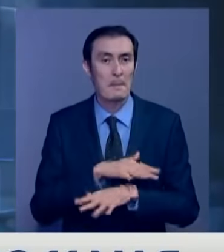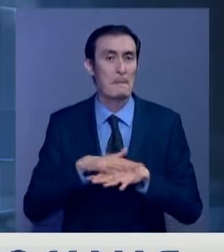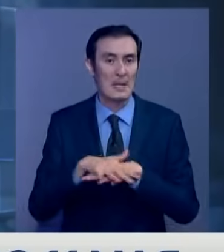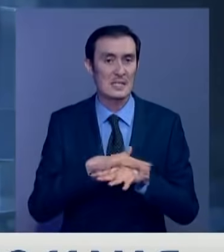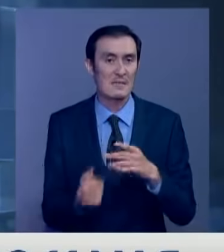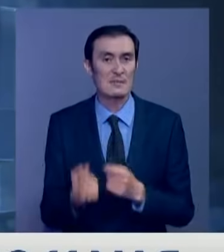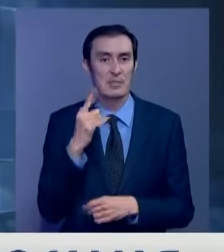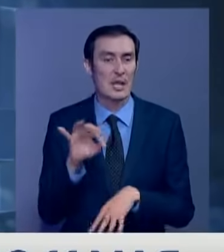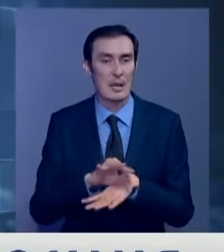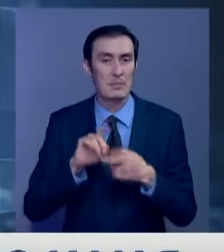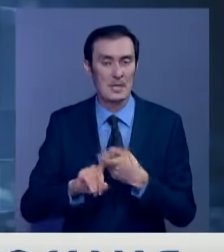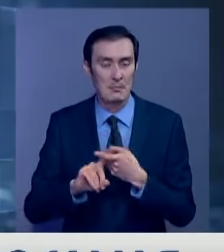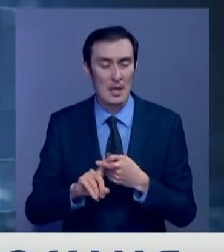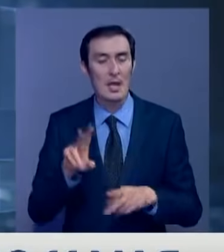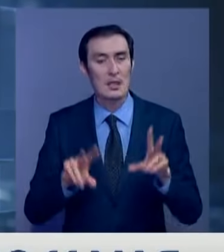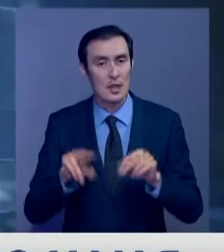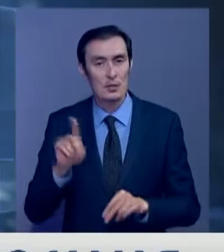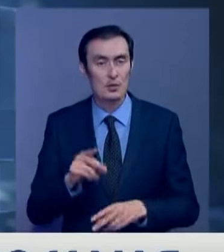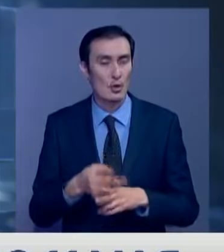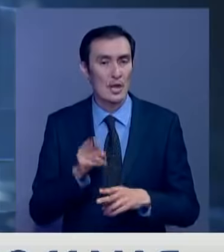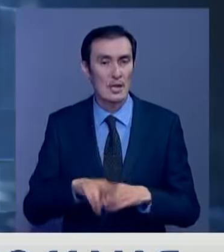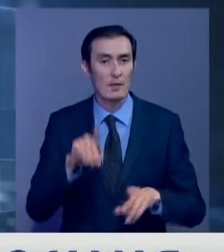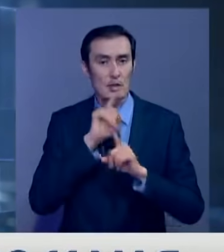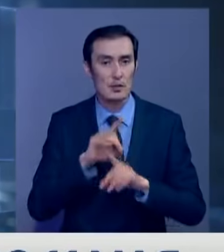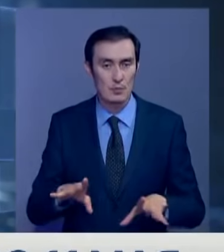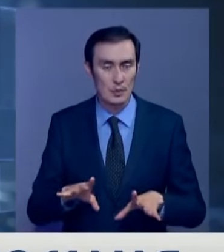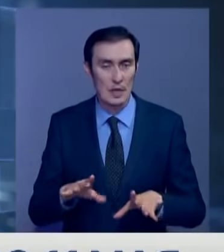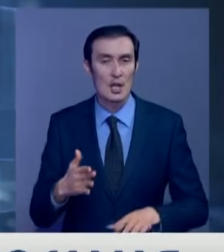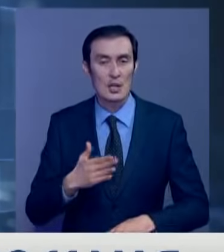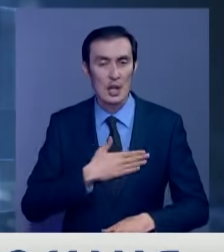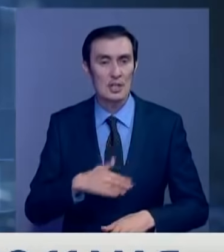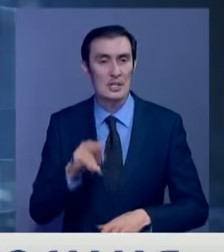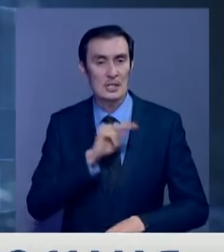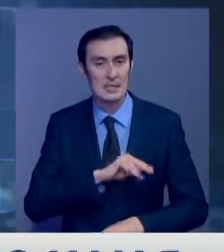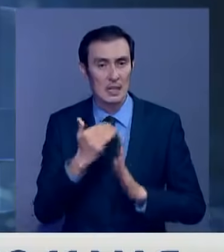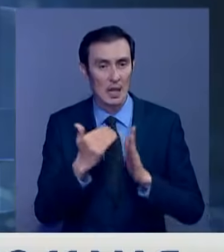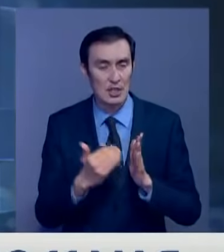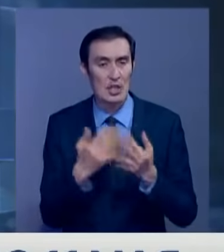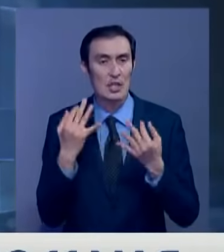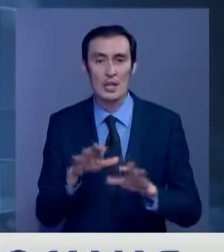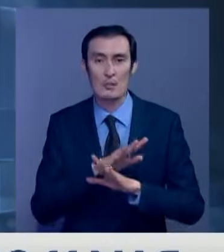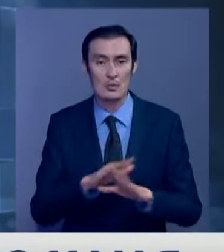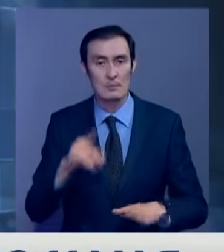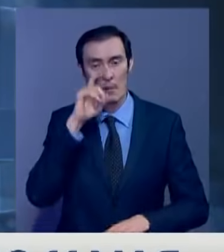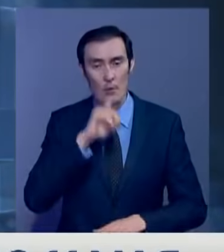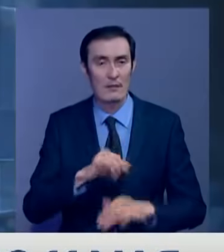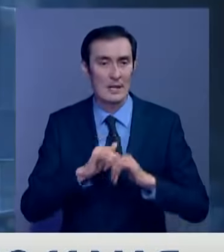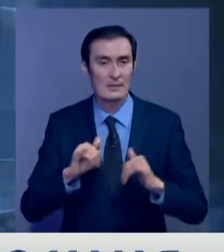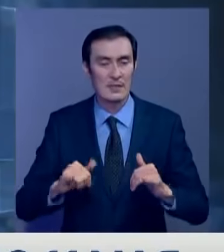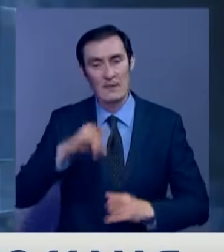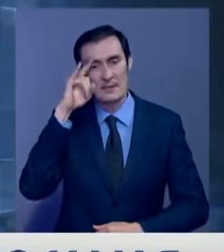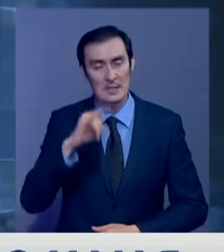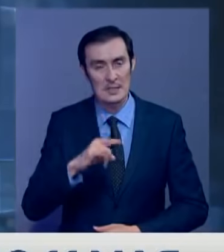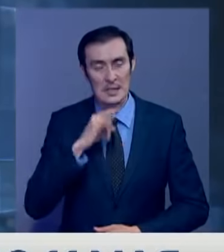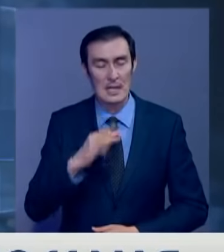массовая вспышка эпидемии. Надеюсь, что этого не случится. Наша общая задача – не допустить негативного сценария в